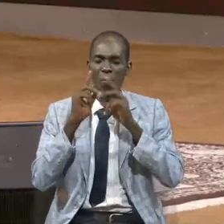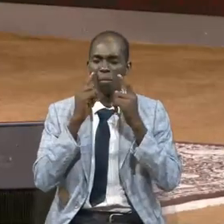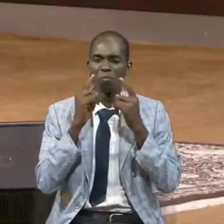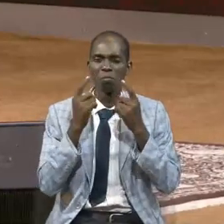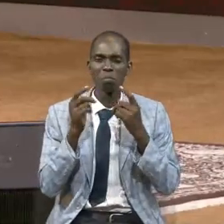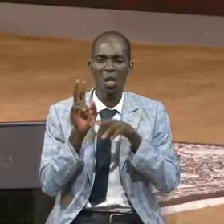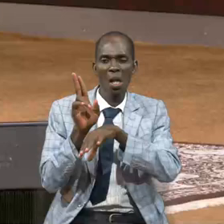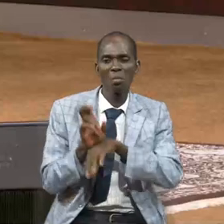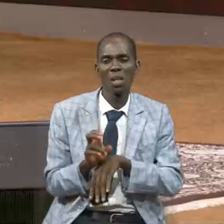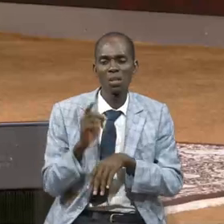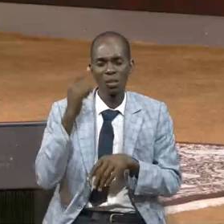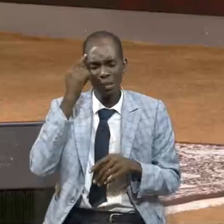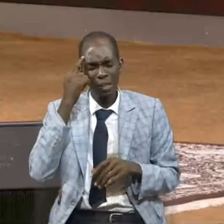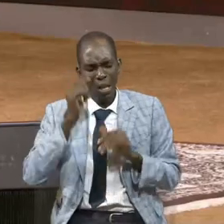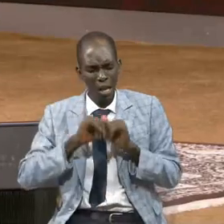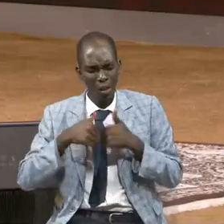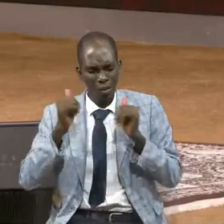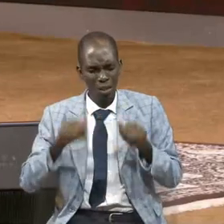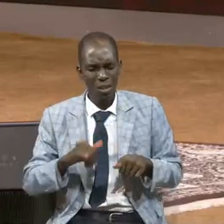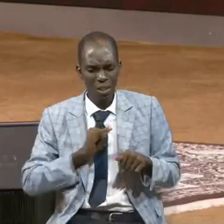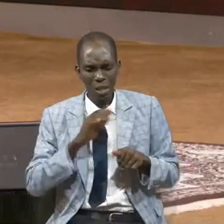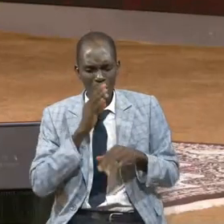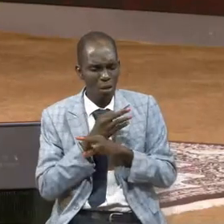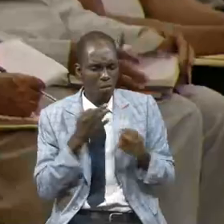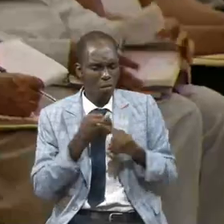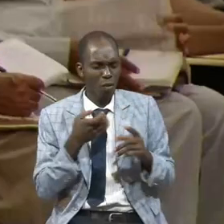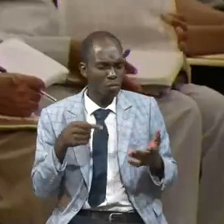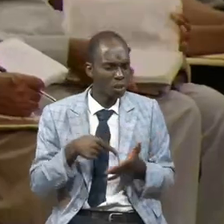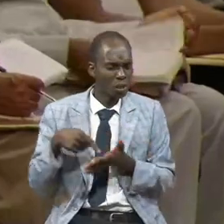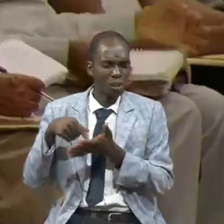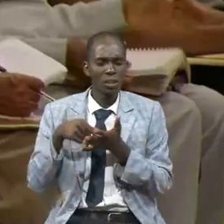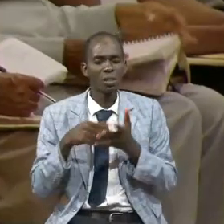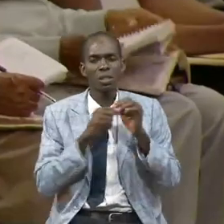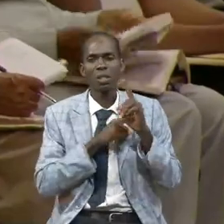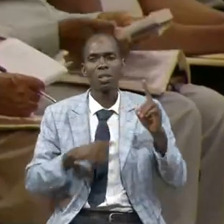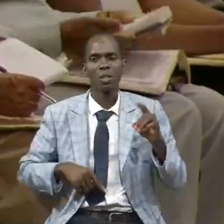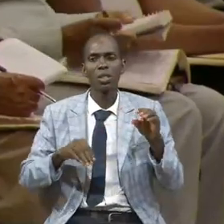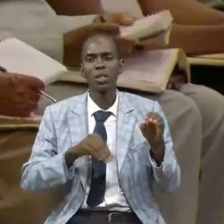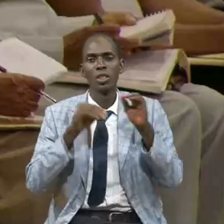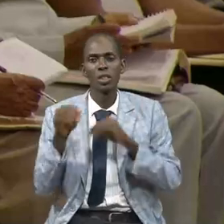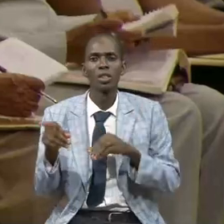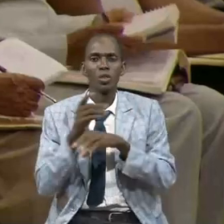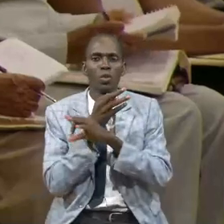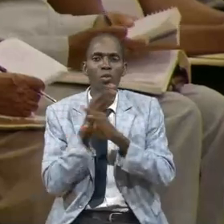continuez, vous demandez comment je peux m'en sortir, puisque le Seigneur vous a affranchi ce soir.